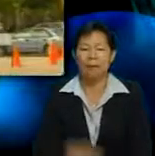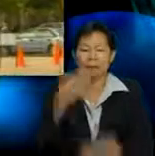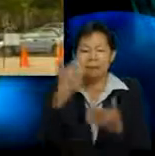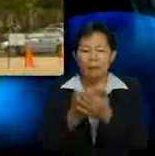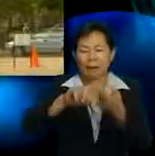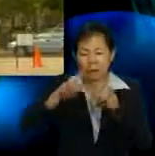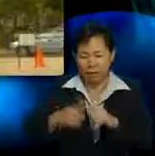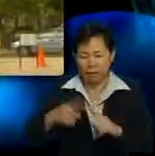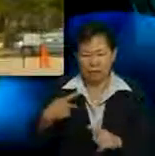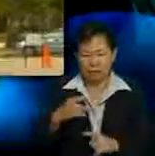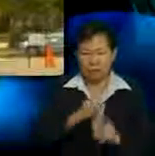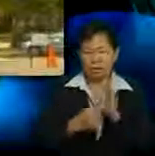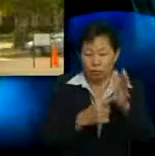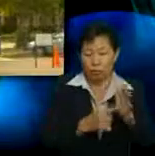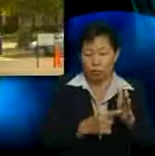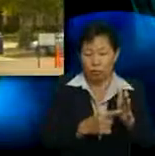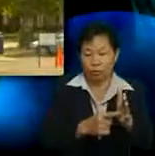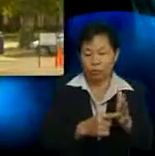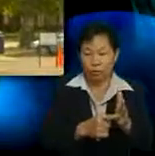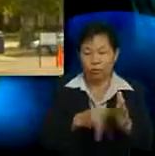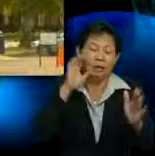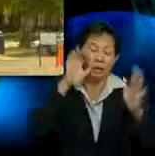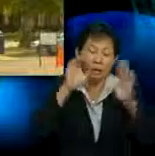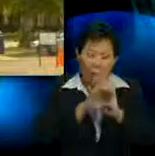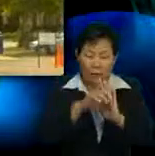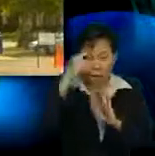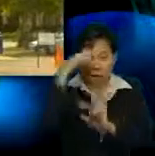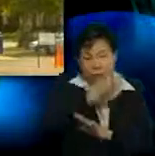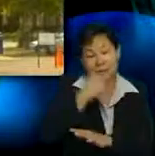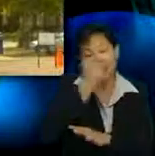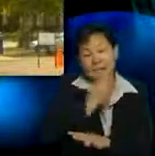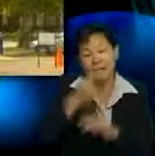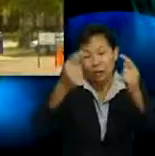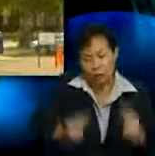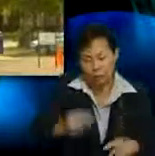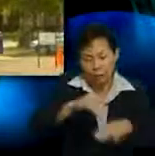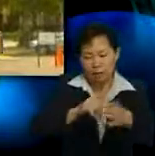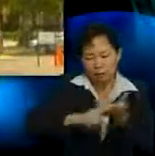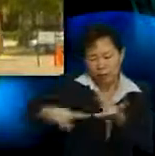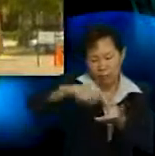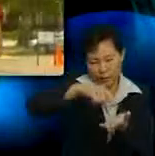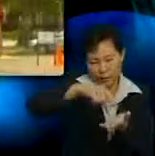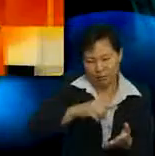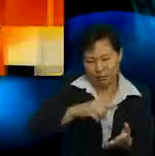Baiklah kawan-kawan, saya akan menunjukkan beberapa kepingan pecahan gambar untuk kawan-kawan meneka sendiri siapakah tokoh kita pada minggu ini.